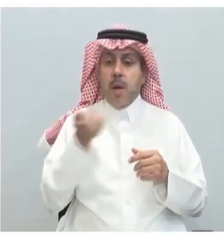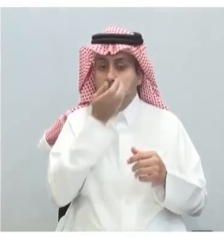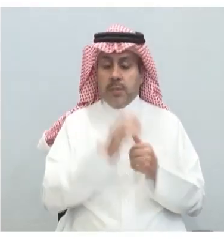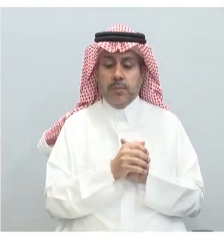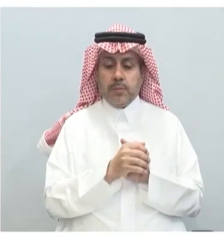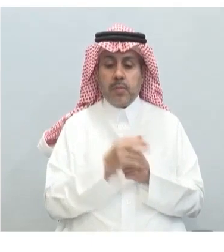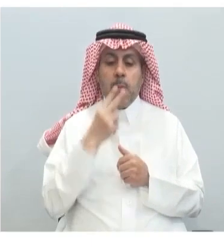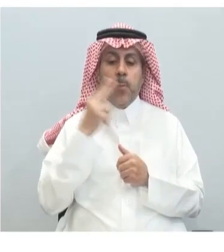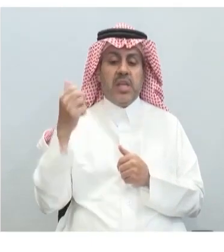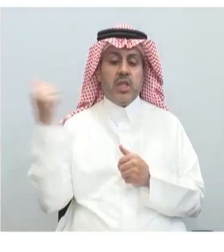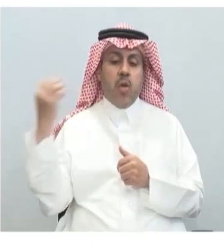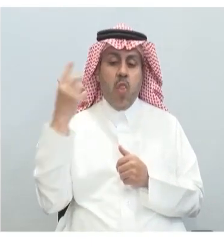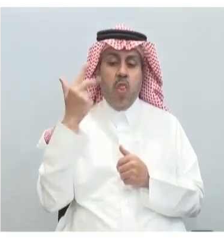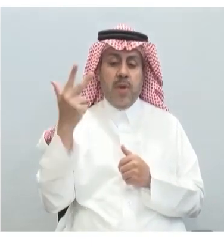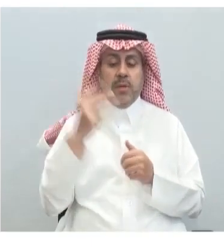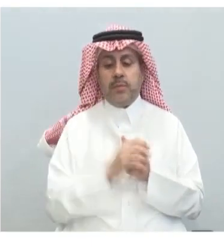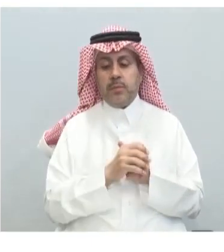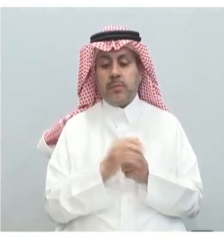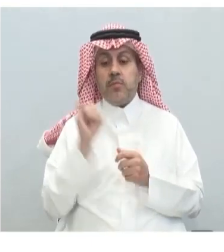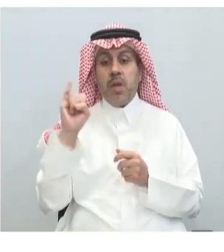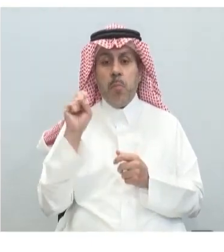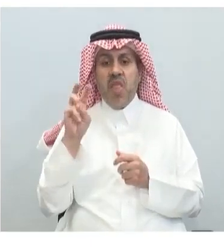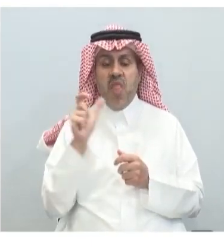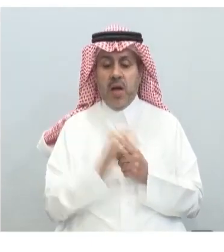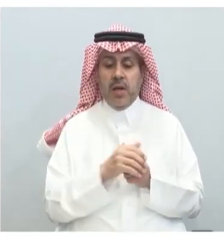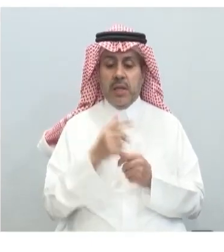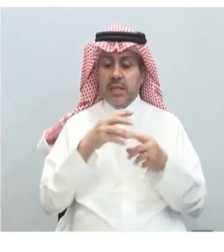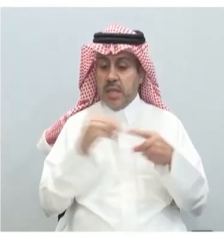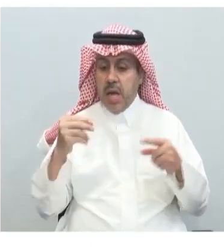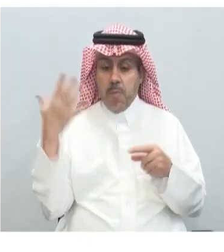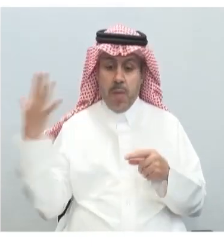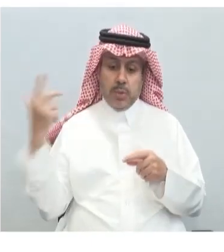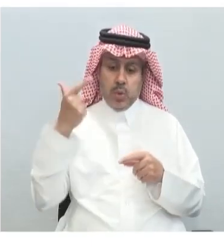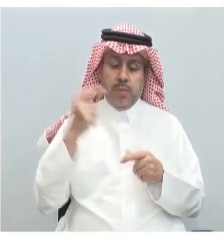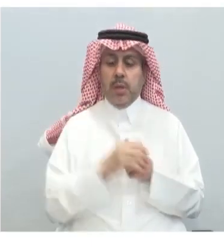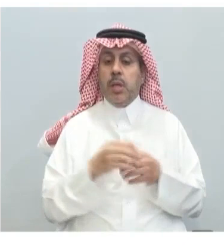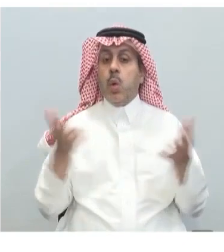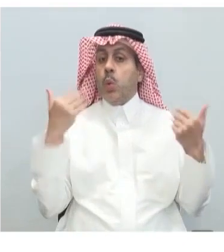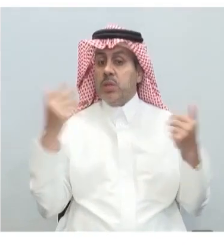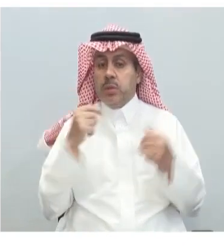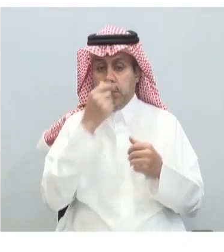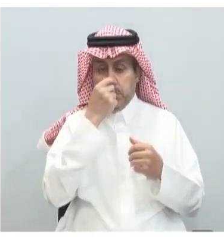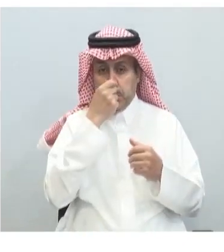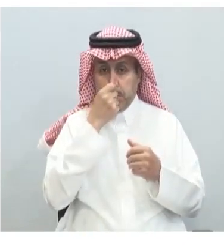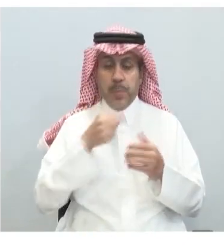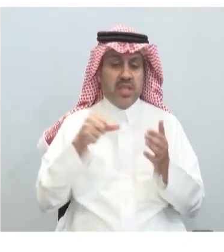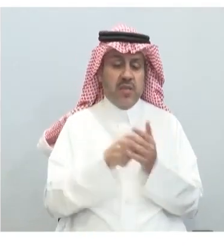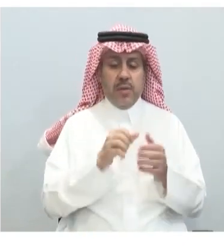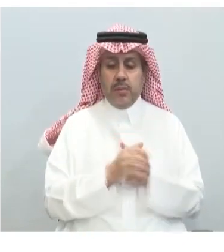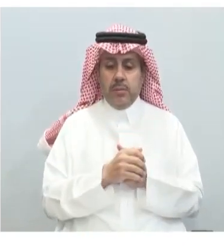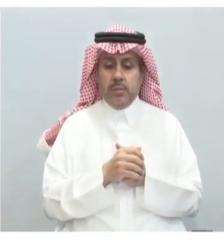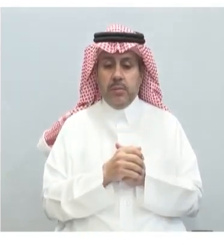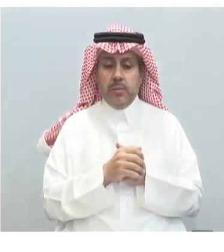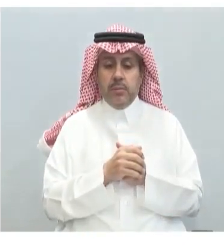سالب 286 للميثان سالب 75 ولاكسجين بما انه في الحاله الغازيه سيساوي